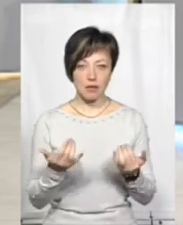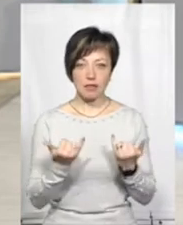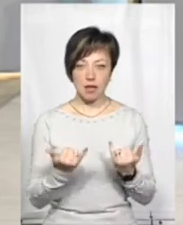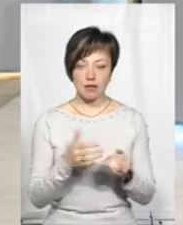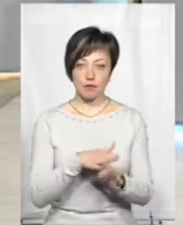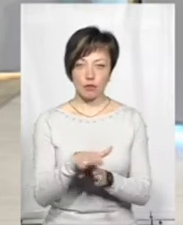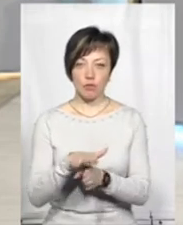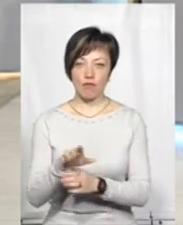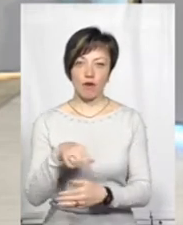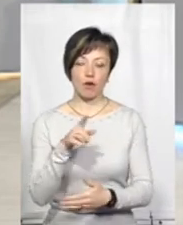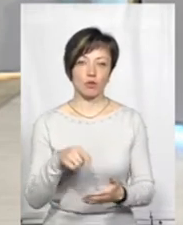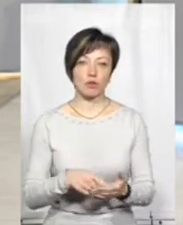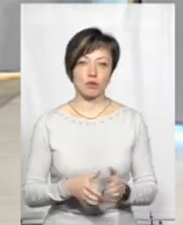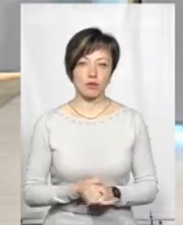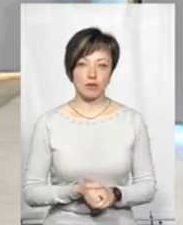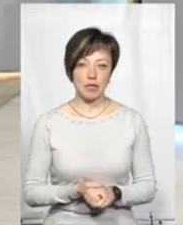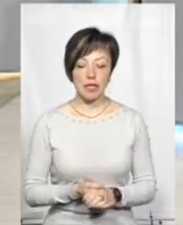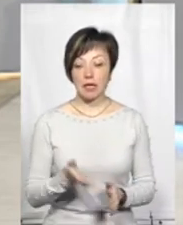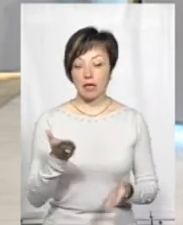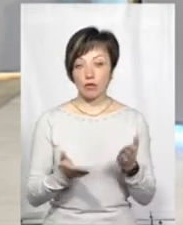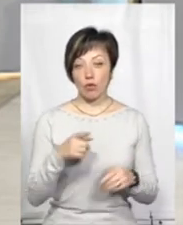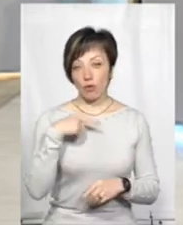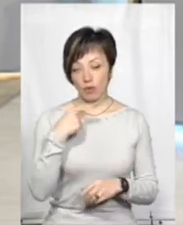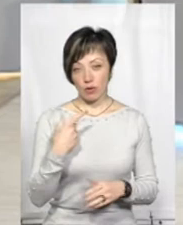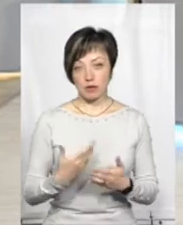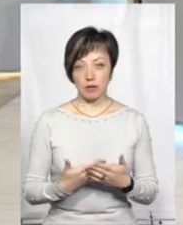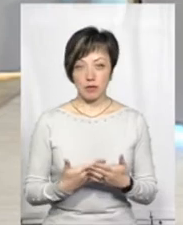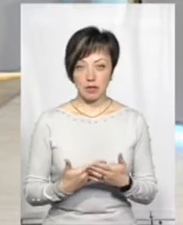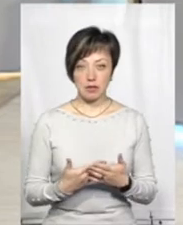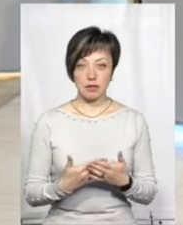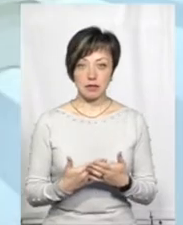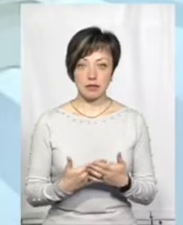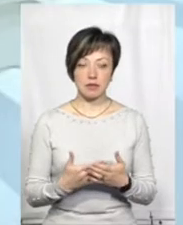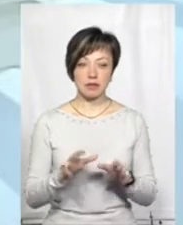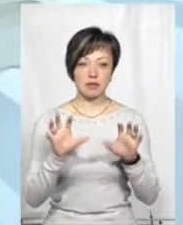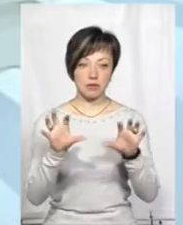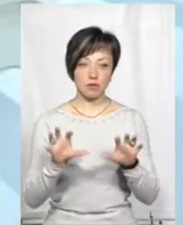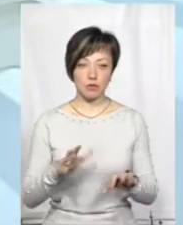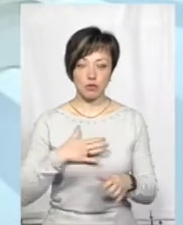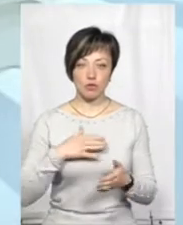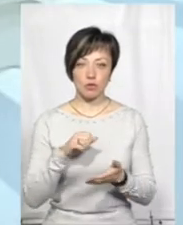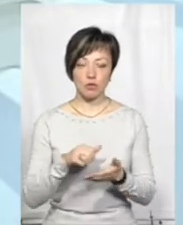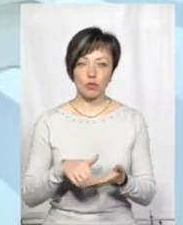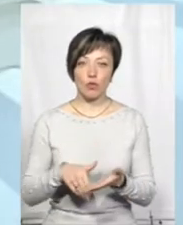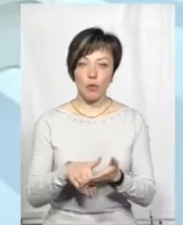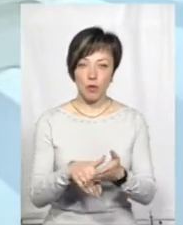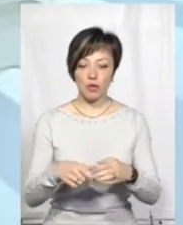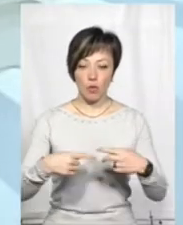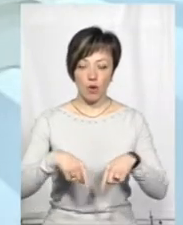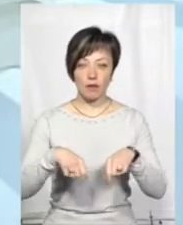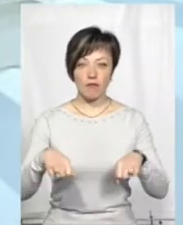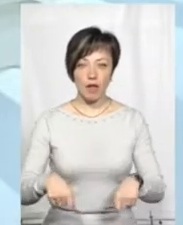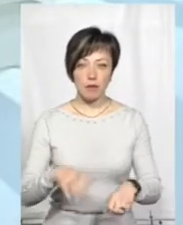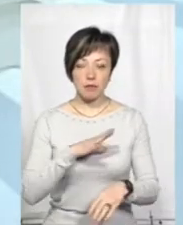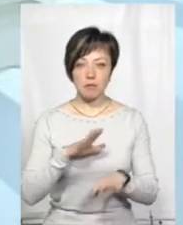зараз відбуваються? Ну, якщо говорити мовою, там, скажімо так, мовою статуту, то в нас мова допомогти органам влади,